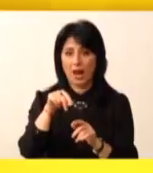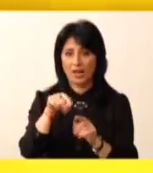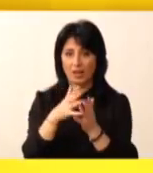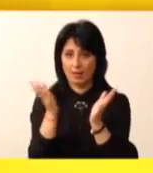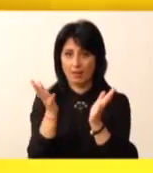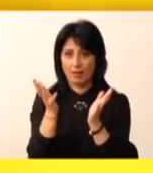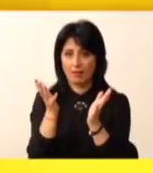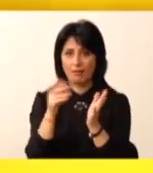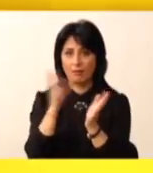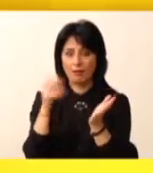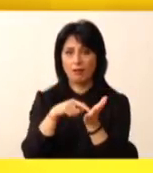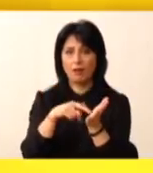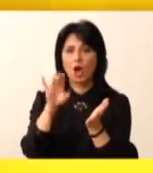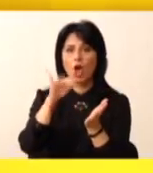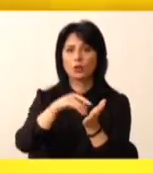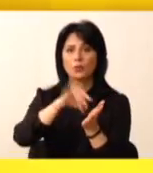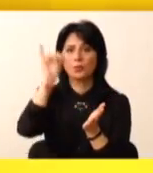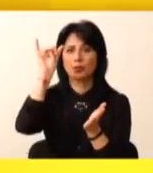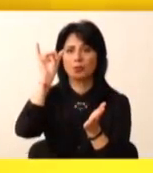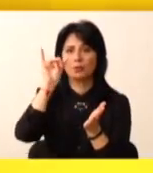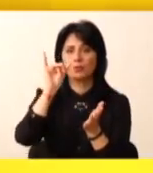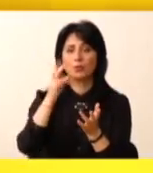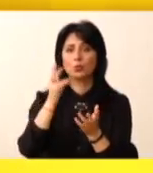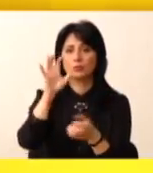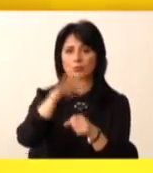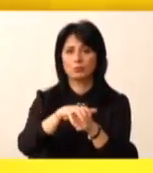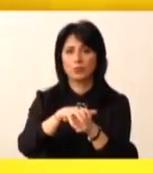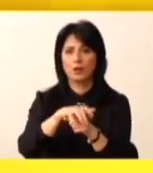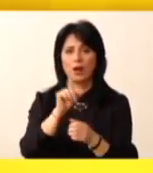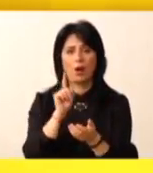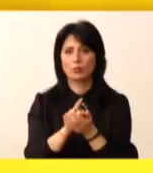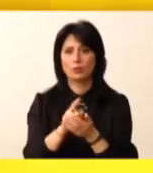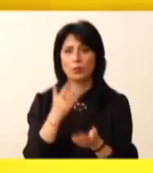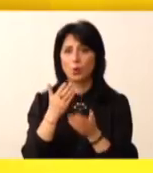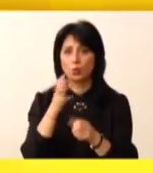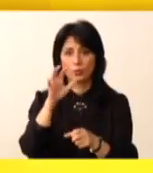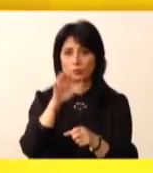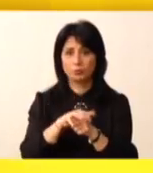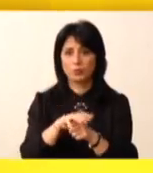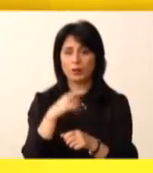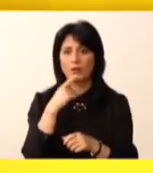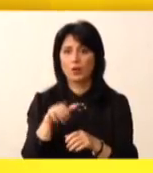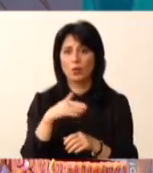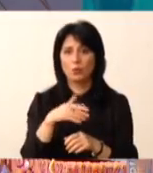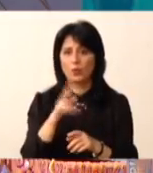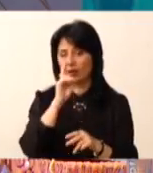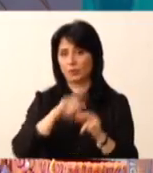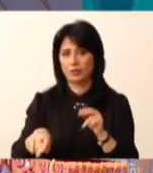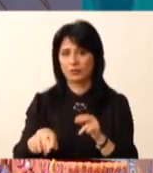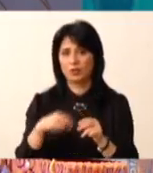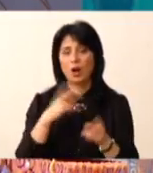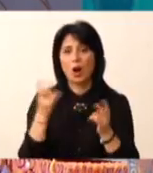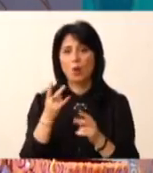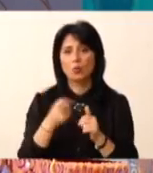ამიტომ სამარილეებში დატოვება მარილის თუნდაც საოჯახო პირობებში და ასე მოხმარება პრაქტიკულად გულისხმობს დანაკარგს და ჩვენ